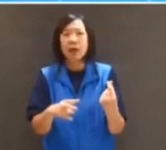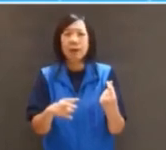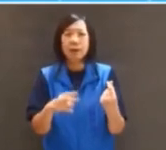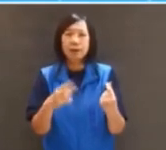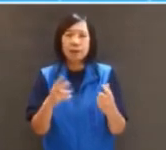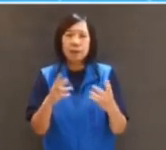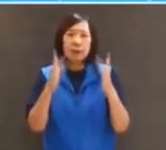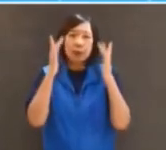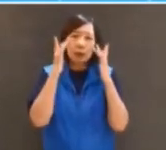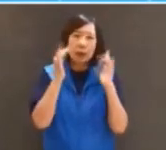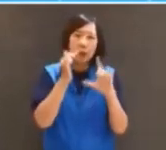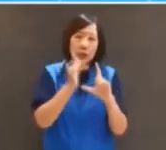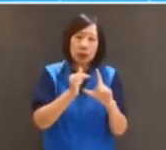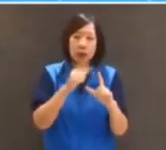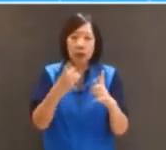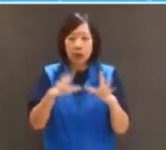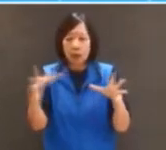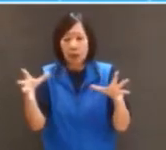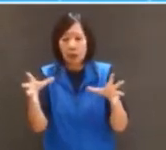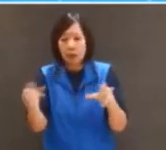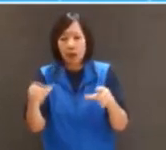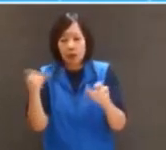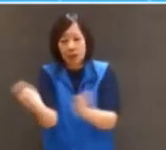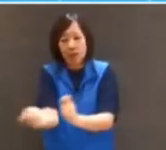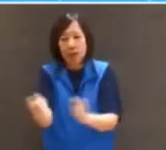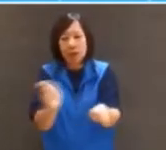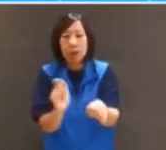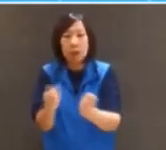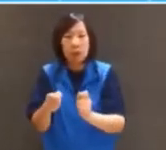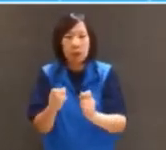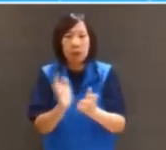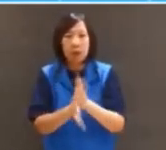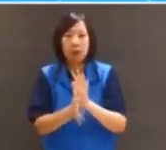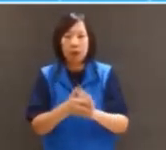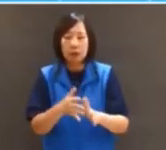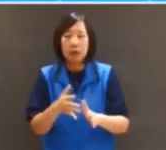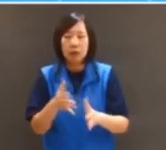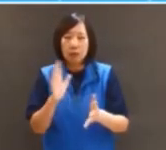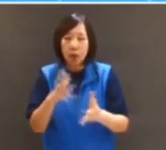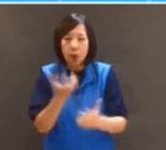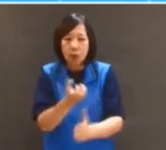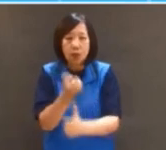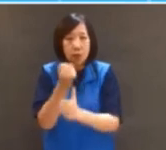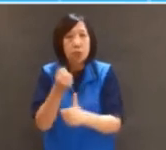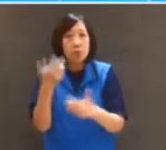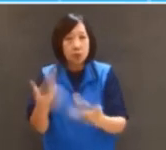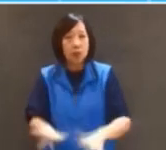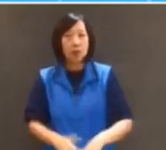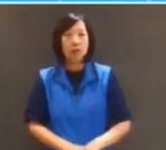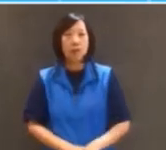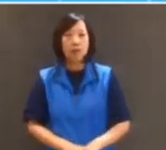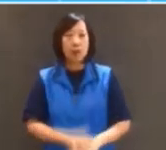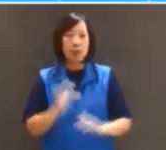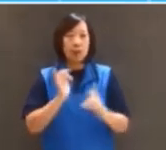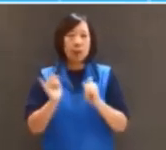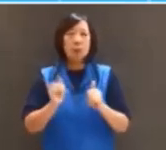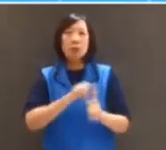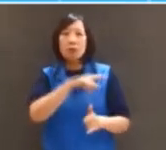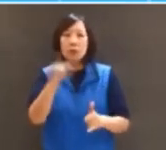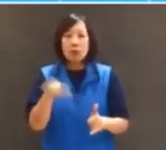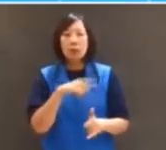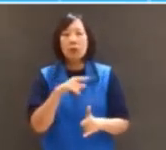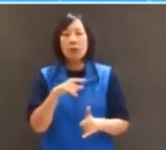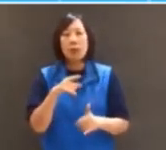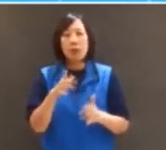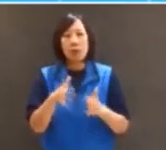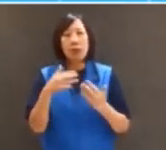热区当中，那周遭区域也趋近于几乎都完整的控制住，所以让市民朋友也能够觉得